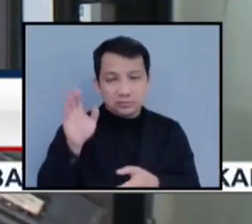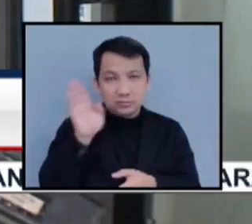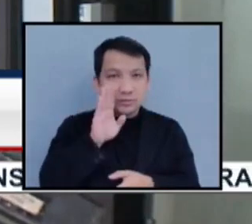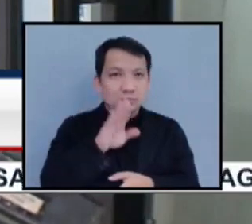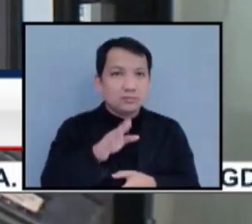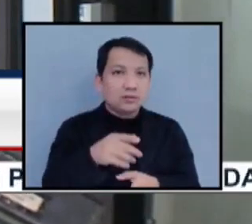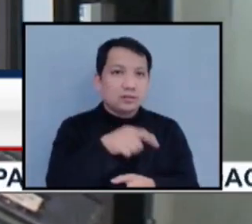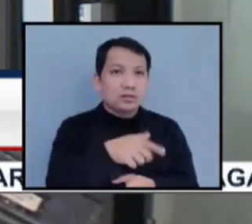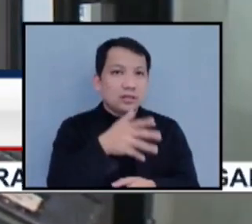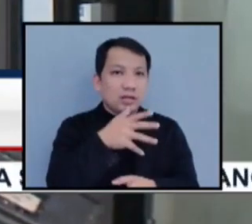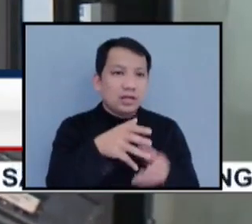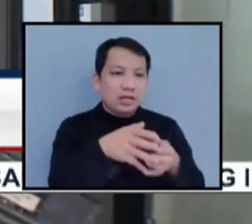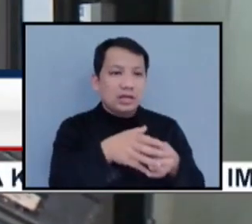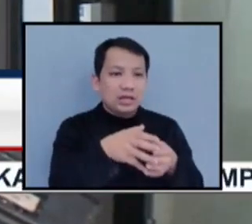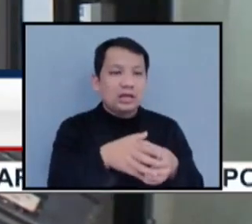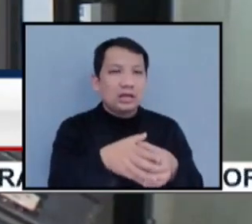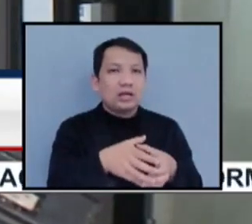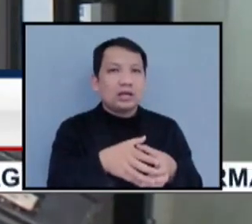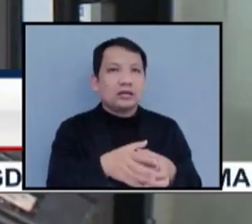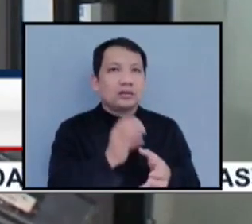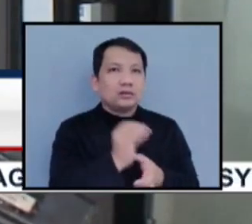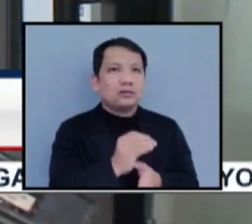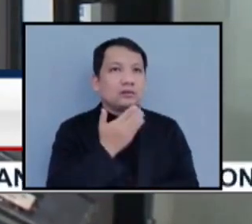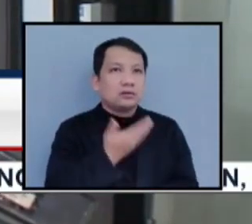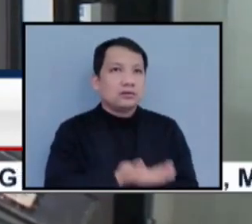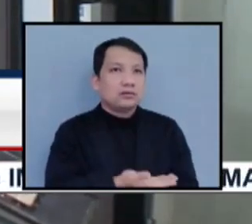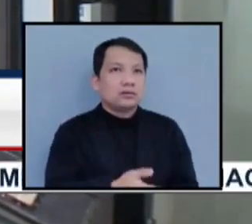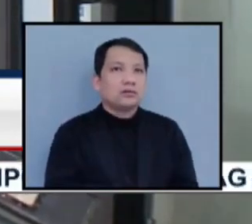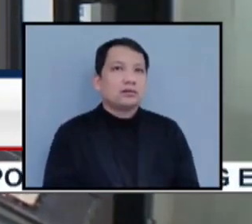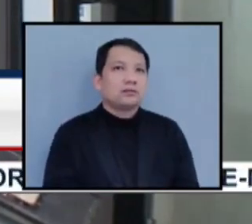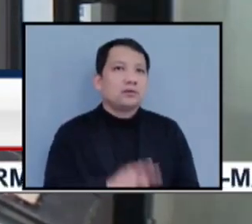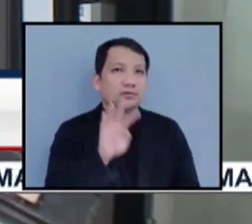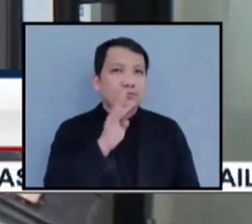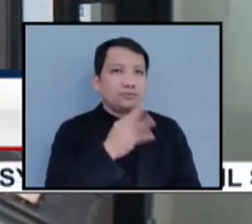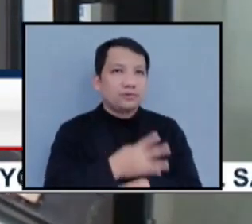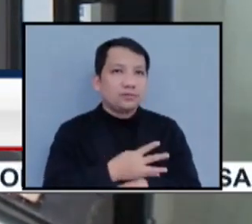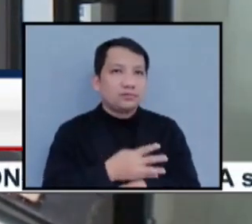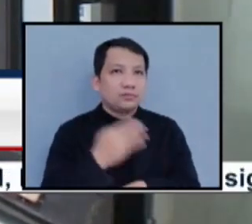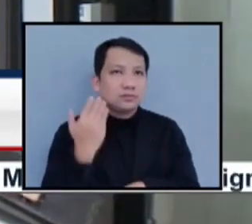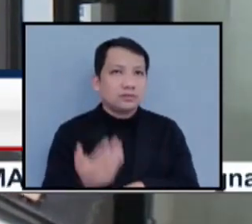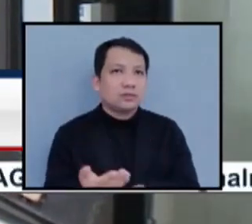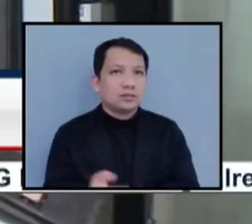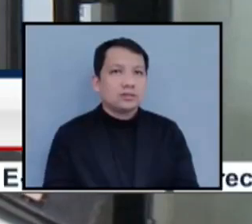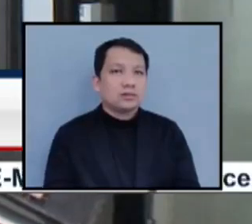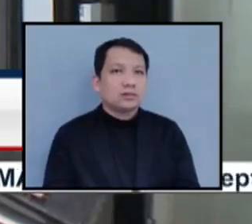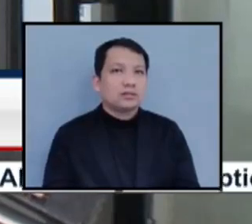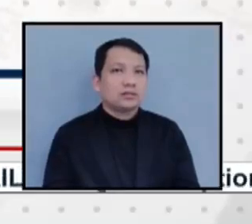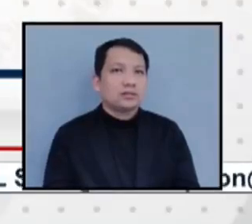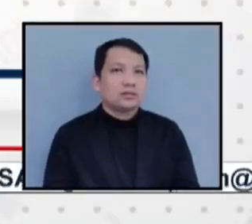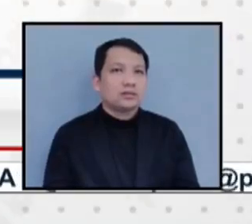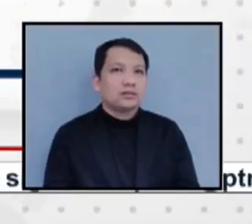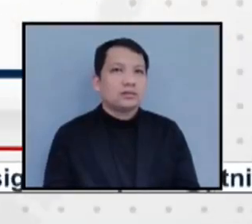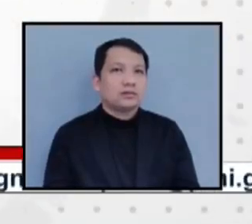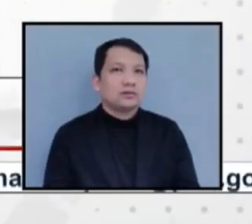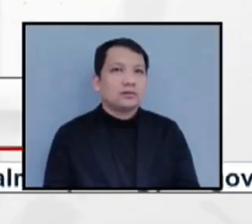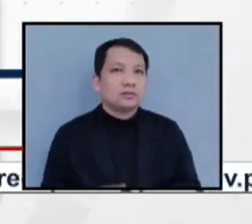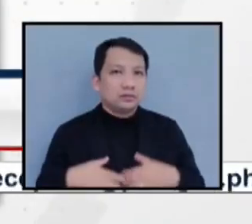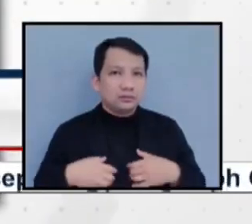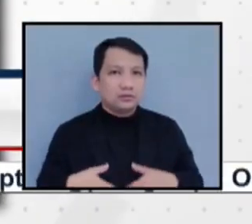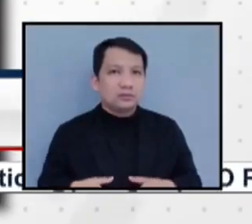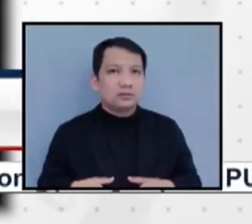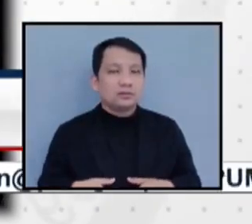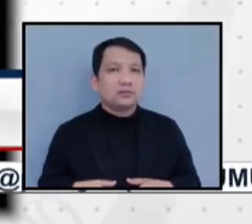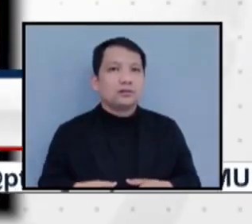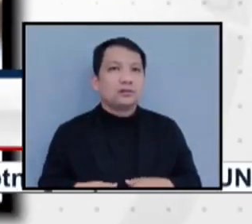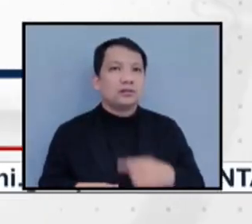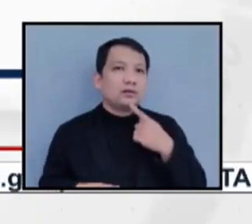sakal yung sarili niyang anak. Halos 4 araw na siyang patay. Yung mga laman-loob niya halos mabulok na. Lango umano sa